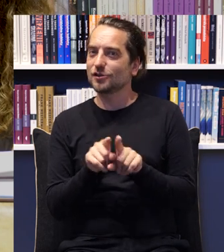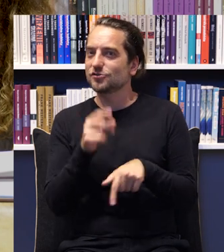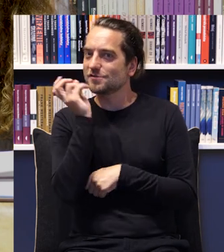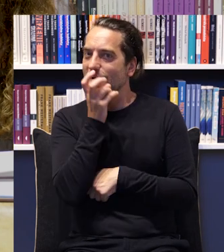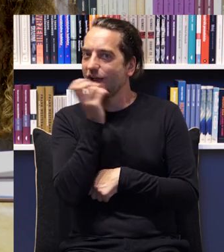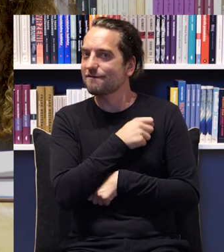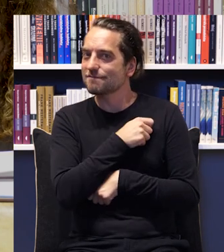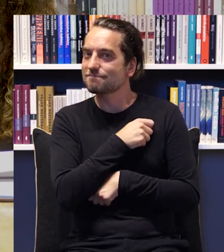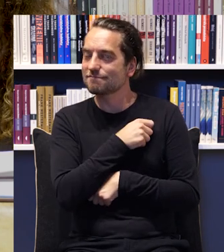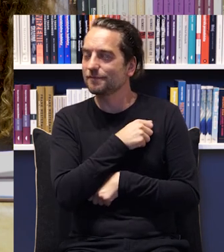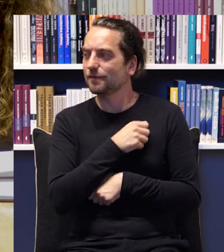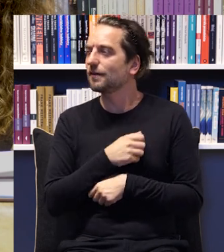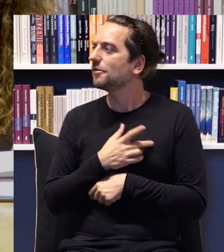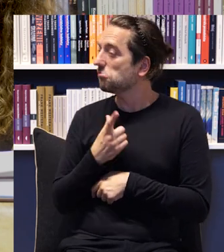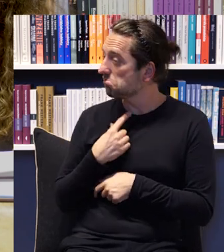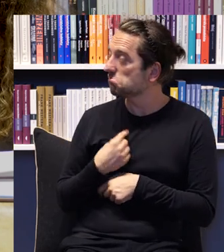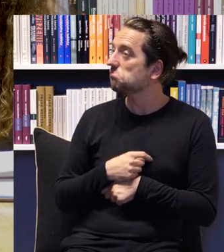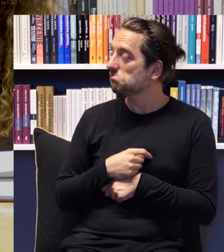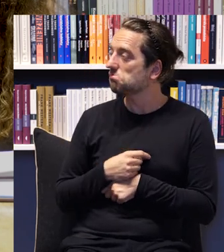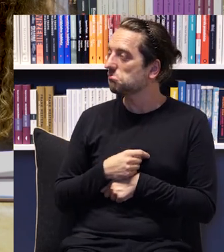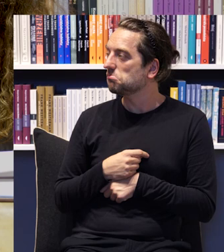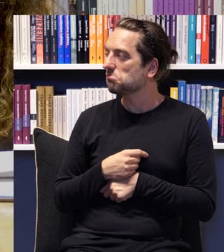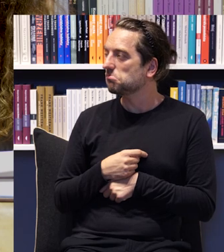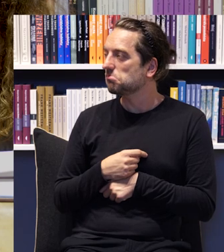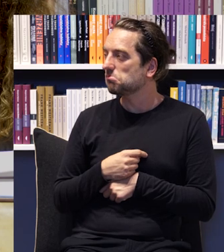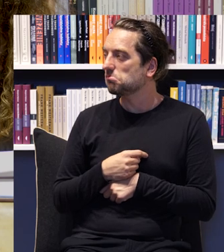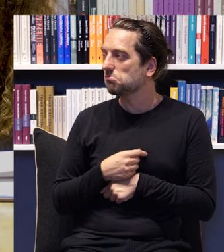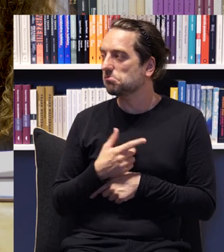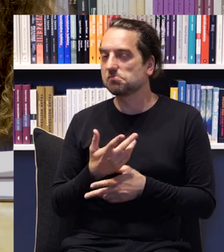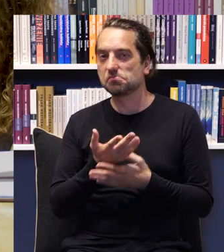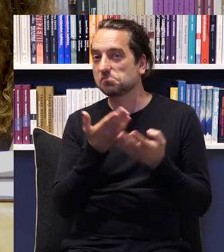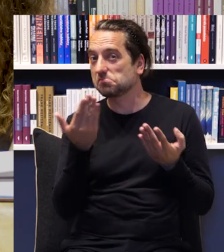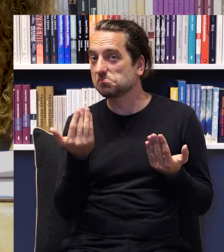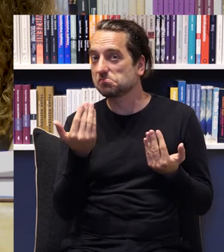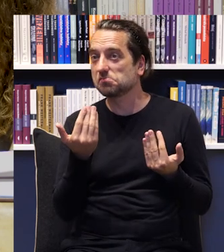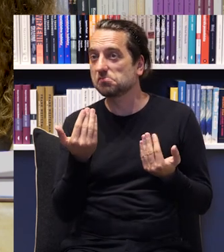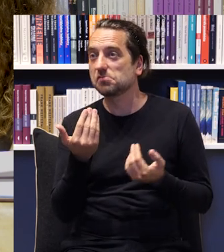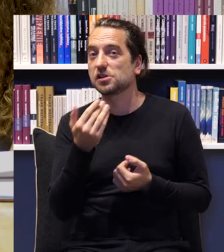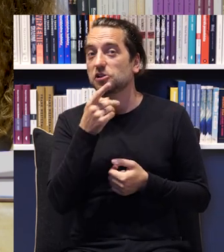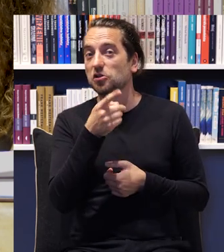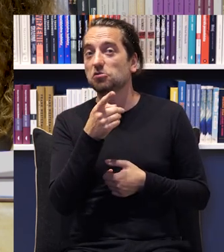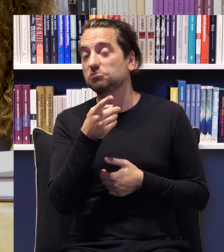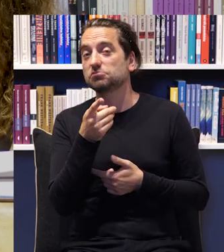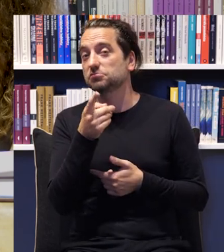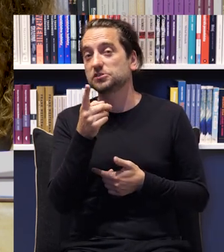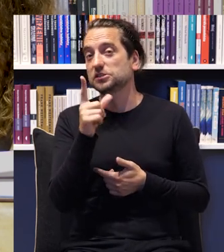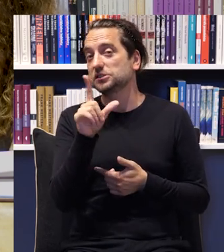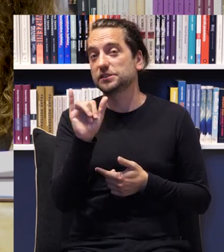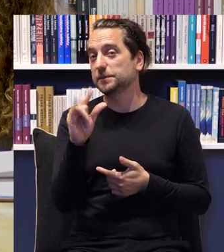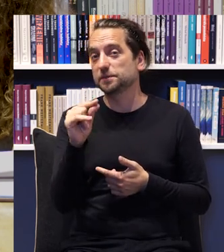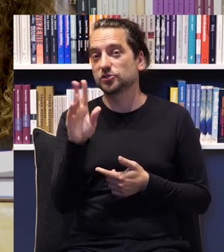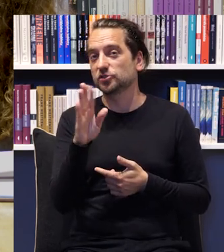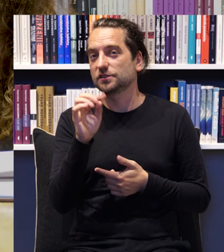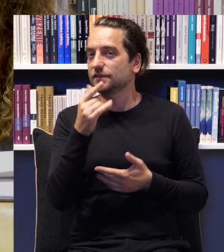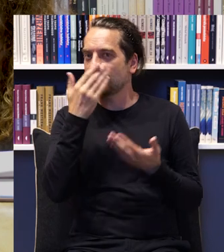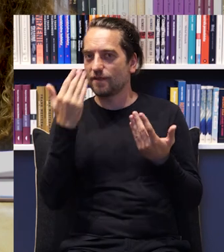ciekawe właśnie. Mm-hmm. Jak pan lipstyk jest... Kim jest właśnie, no właśnie, kim jest pan lipstyk? To jest rzeczywiście... Ale